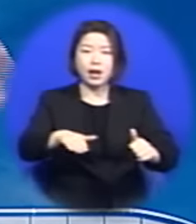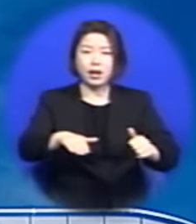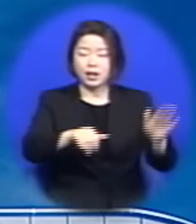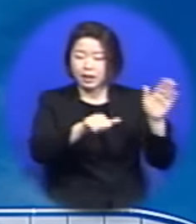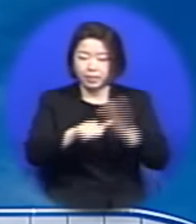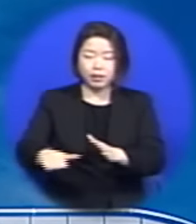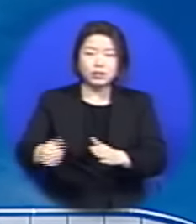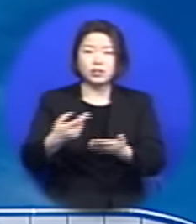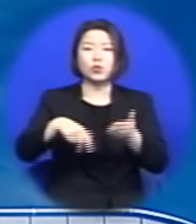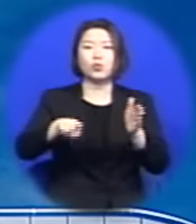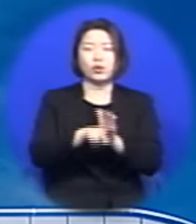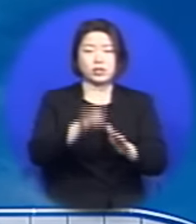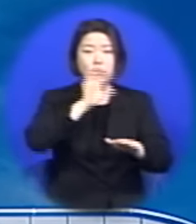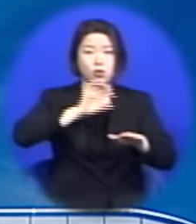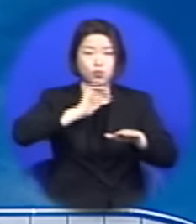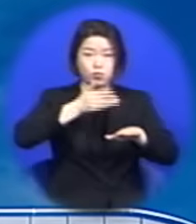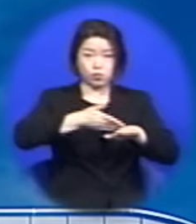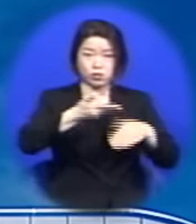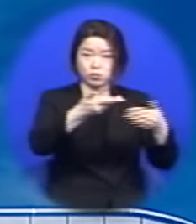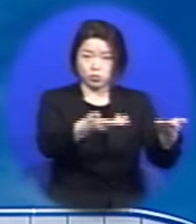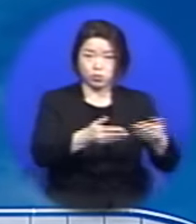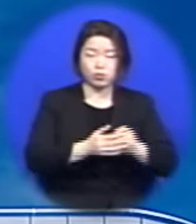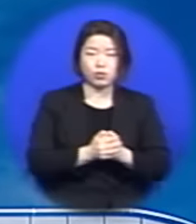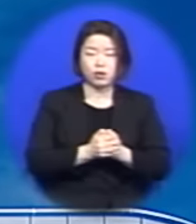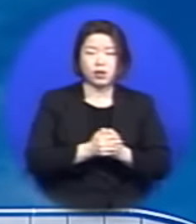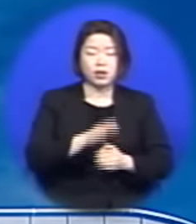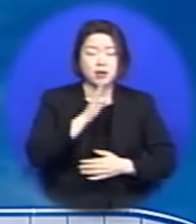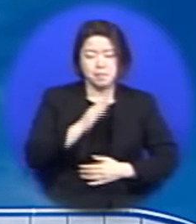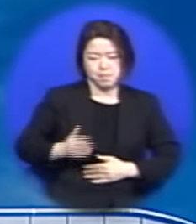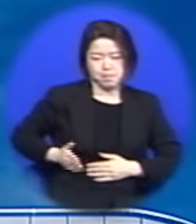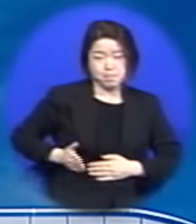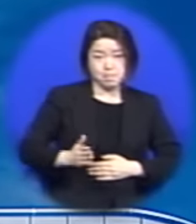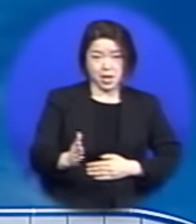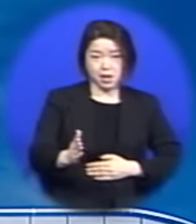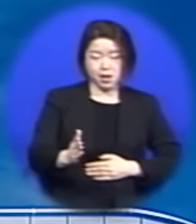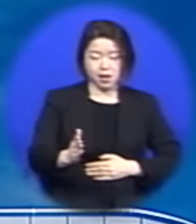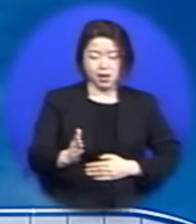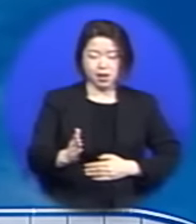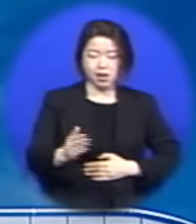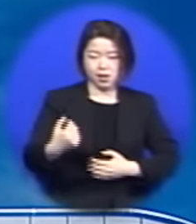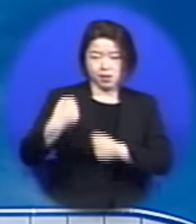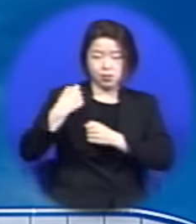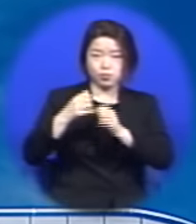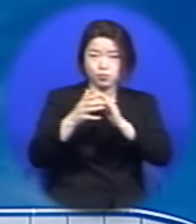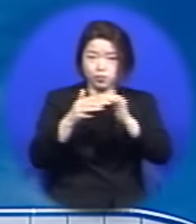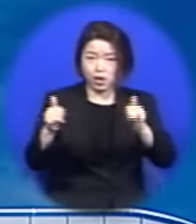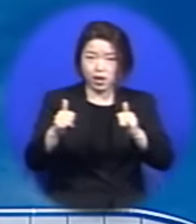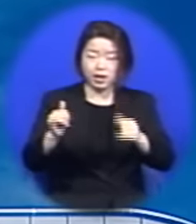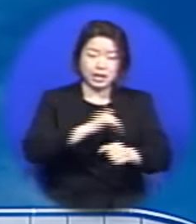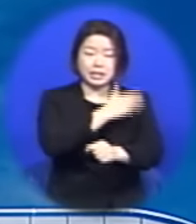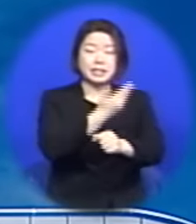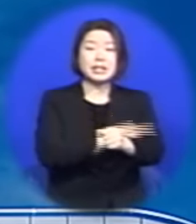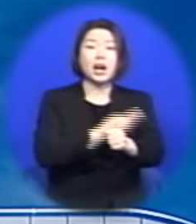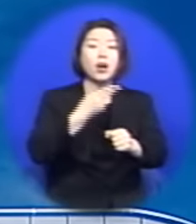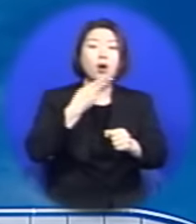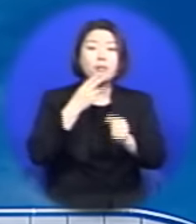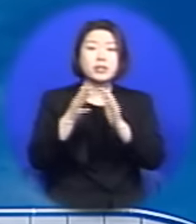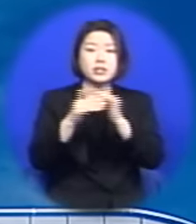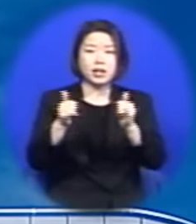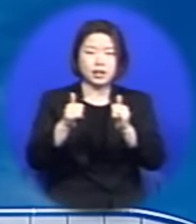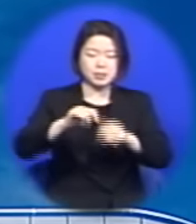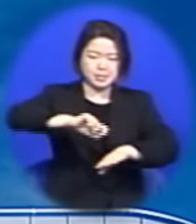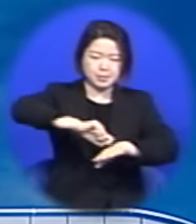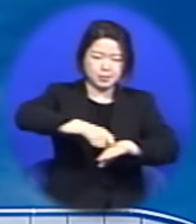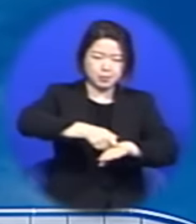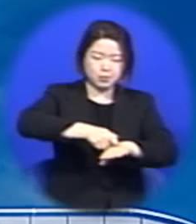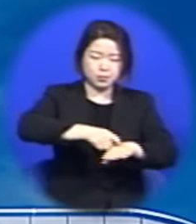훈련을 시킵니다 아주 전문적인 요원이 자격 안 되는 사람을 강제로